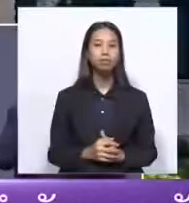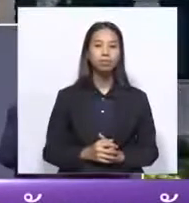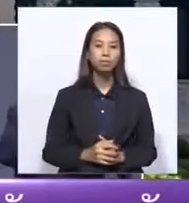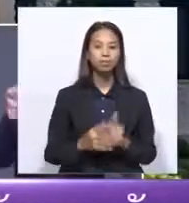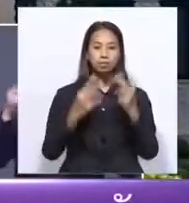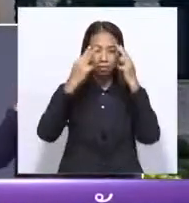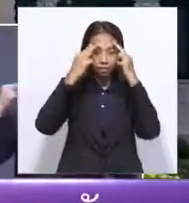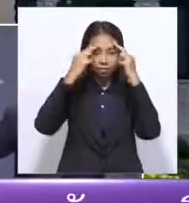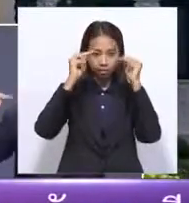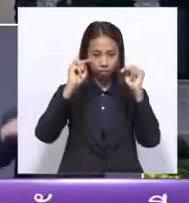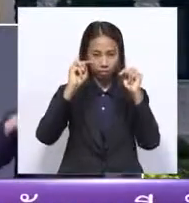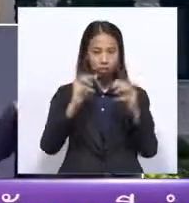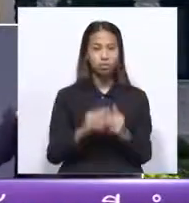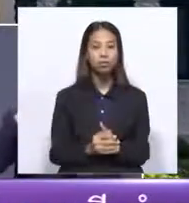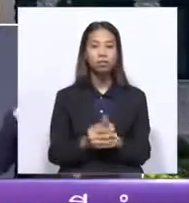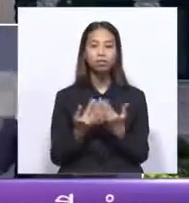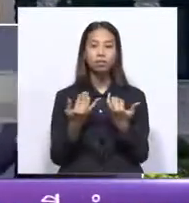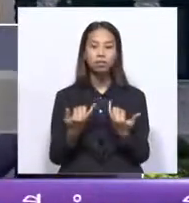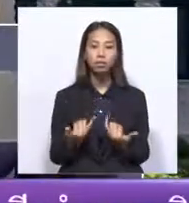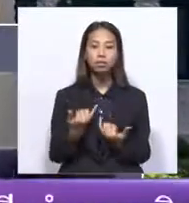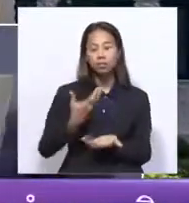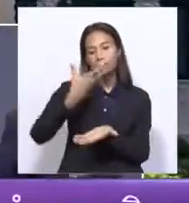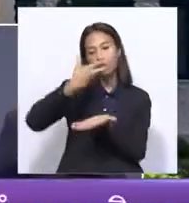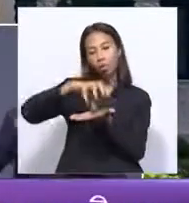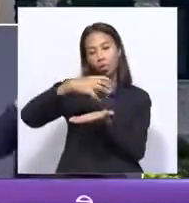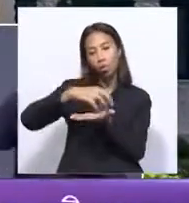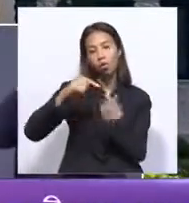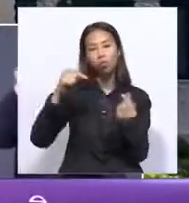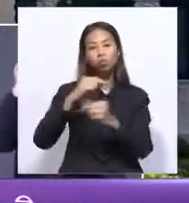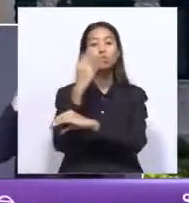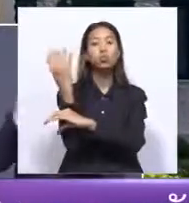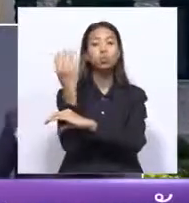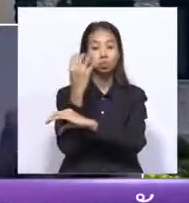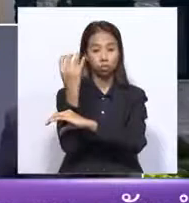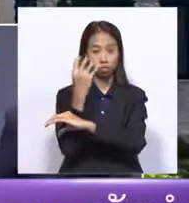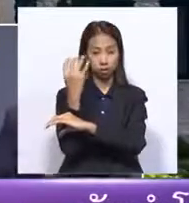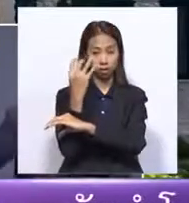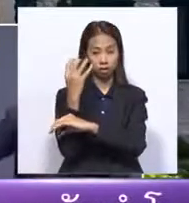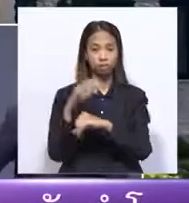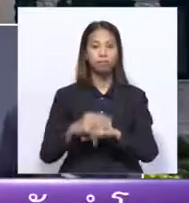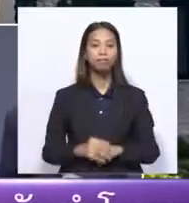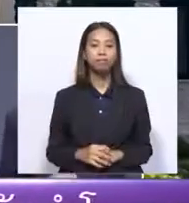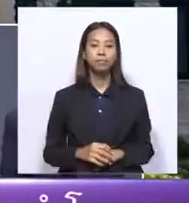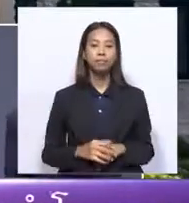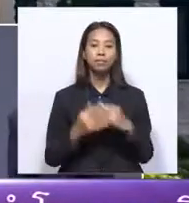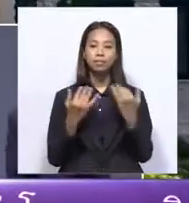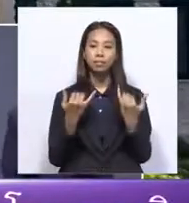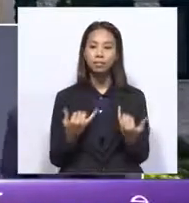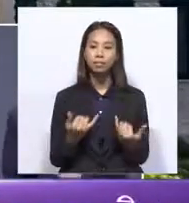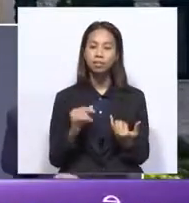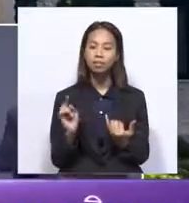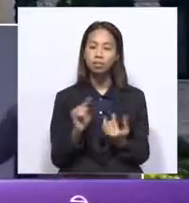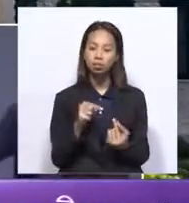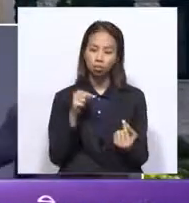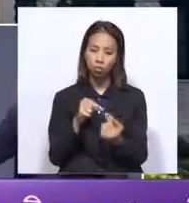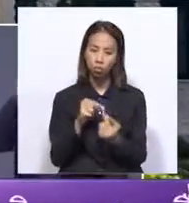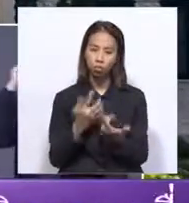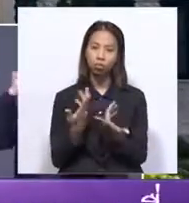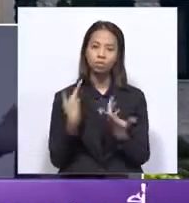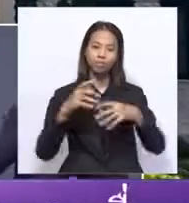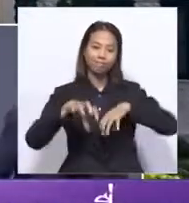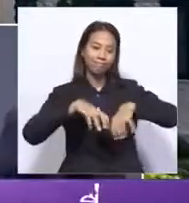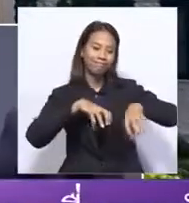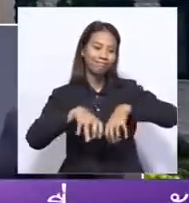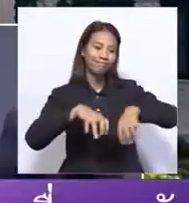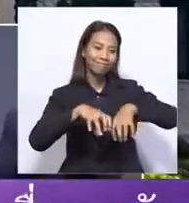พลเอกประยุทธ์จันทร์โอชานายกรัฐมนตรีนะครับได้กล่าวในรายการศาสตร์พระราชาสู่การพัฒนาอย่างยั่งยืนนะครับว่านอกจากงานอุ่นไอรัก